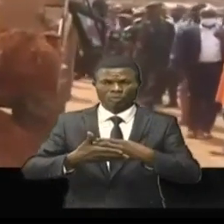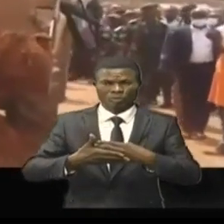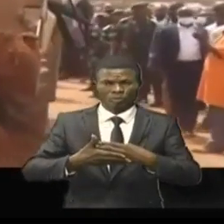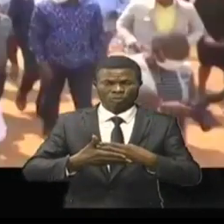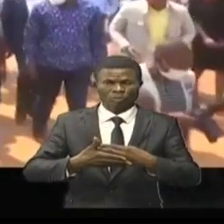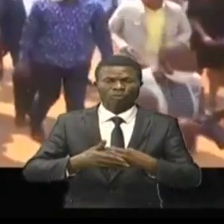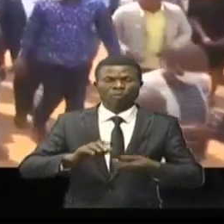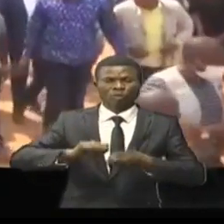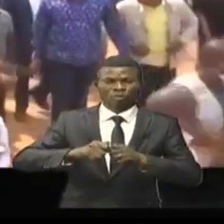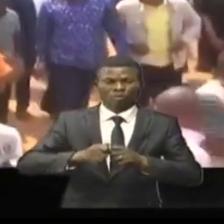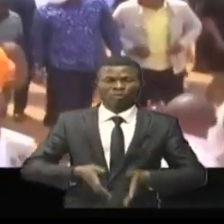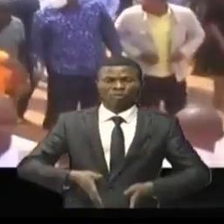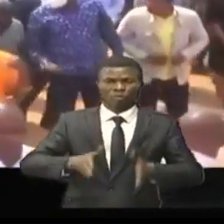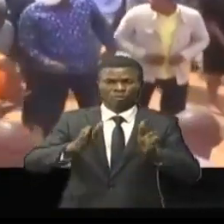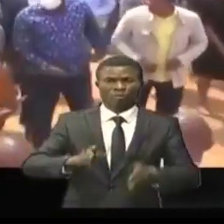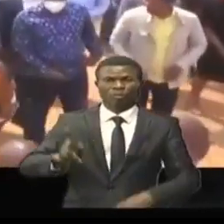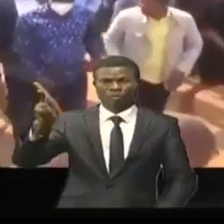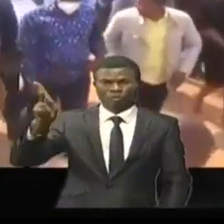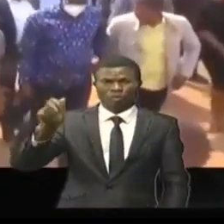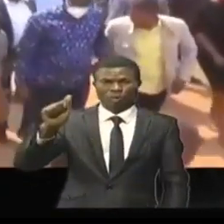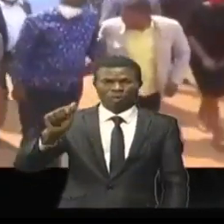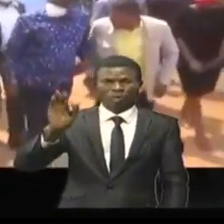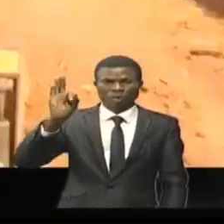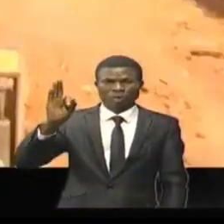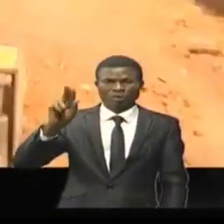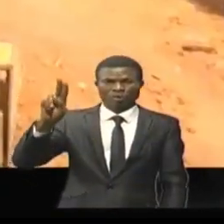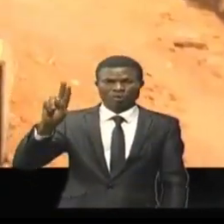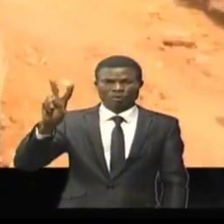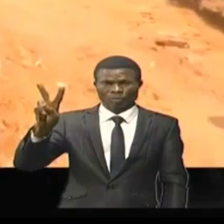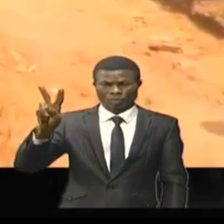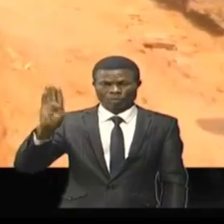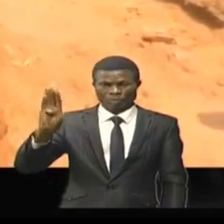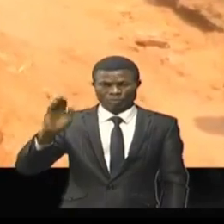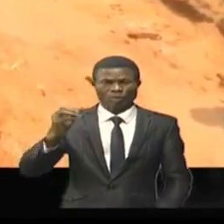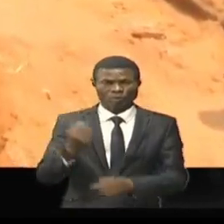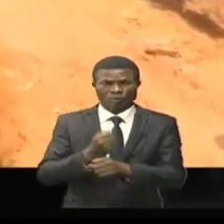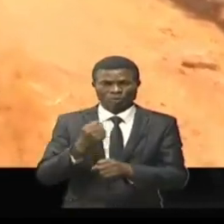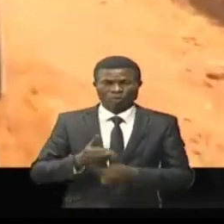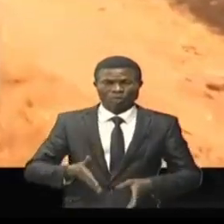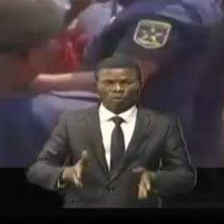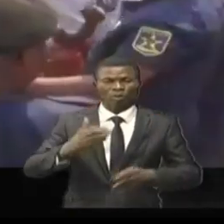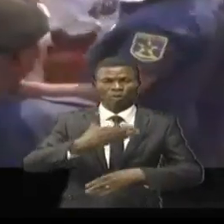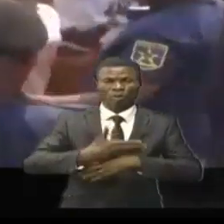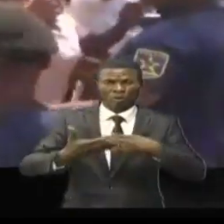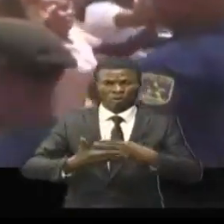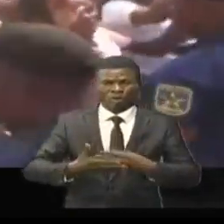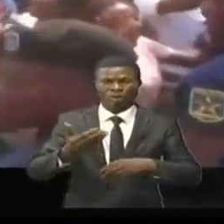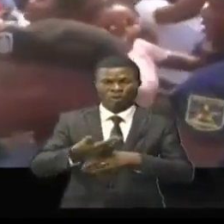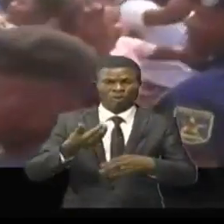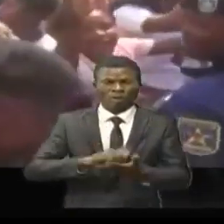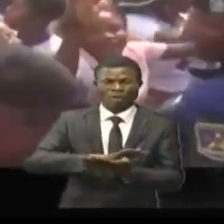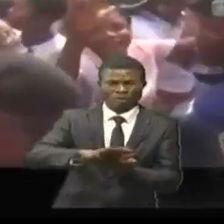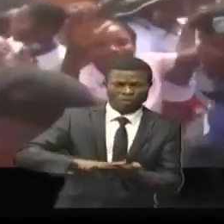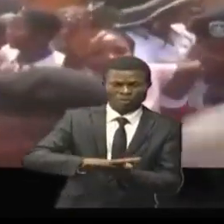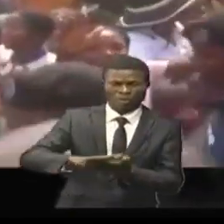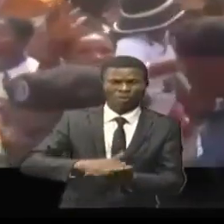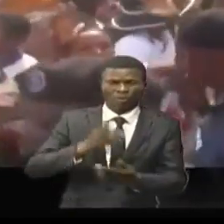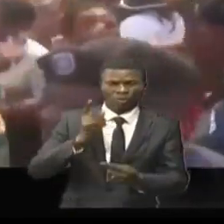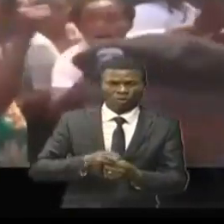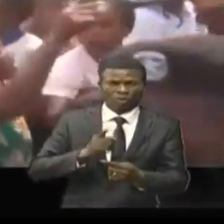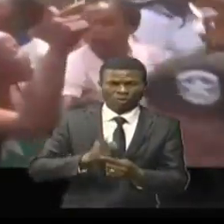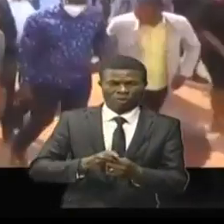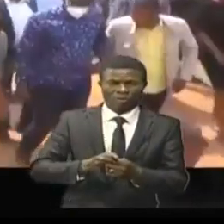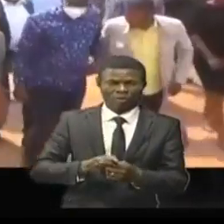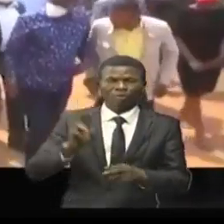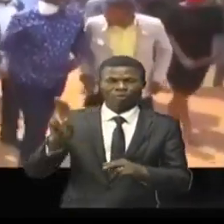l'entretien de la route Kafubu jusqu'au village Samboa. Cette route sera d'abord en terre battue avant l'asphalte qui interviendra dans la mise